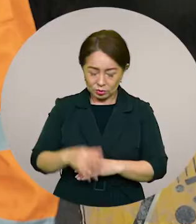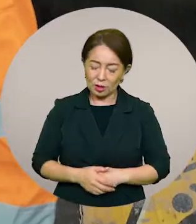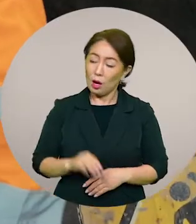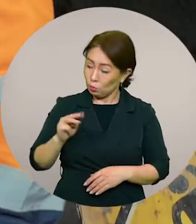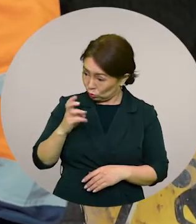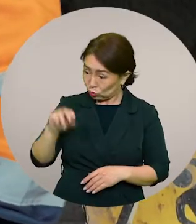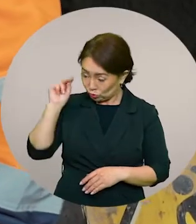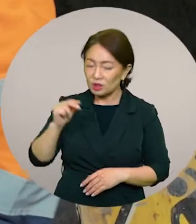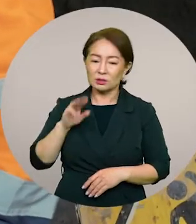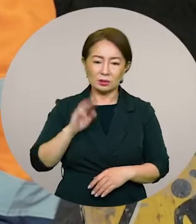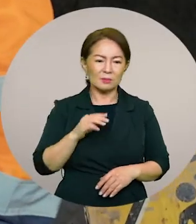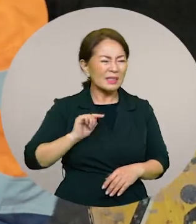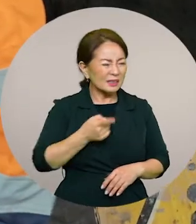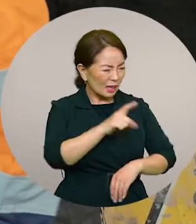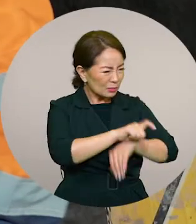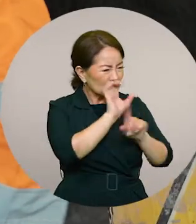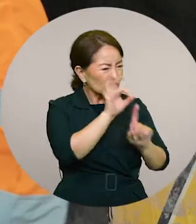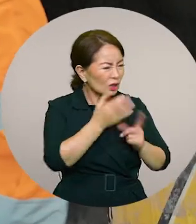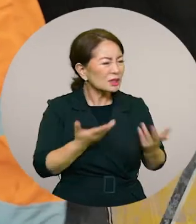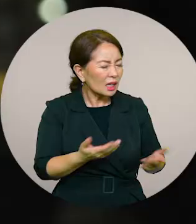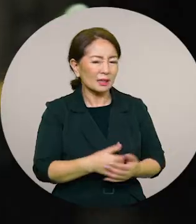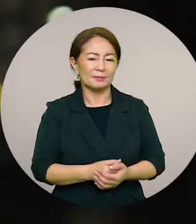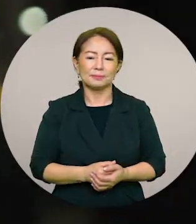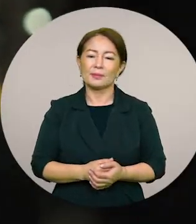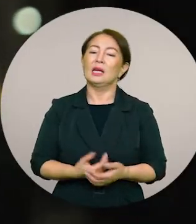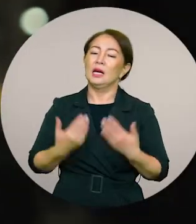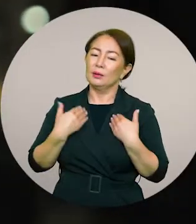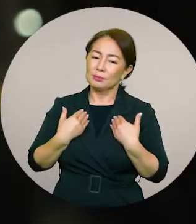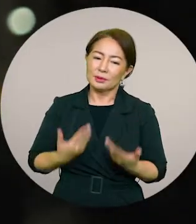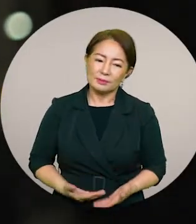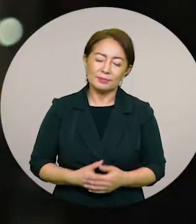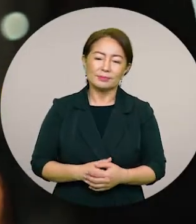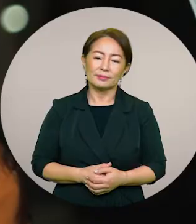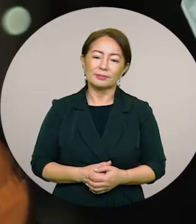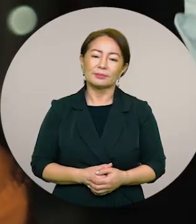үү? Яагаад энэ мэрэгчлийг сонгосон юм?